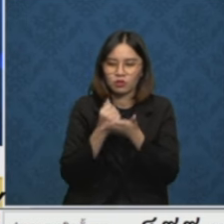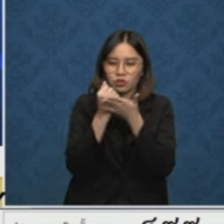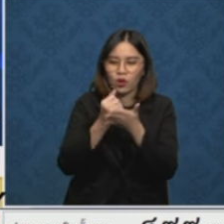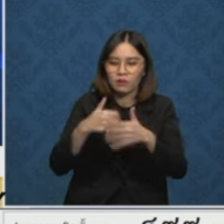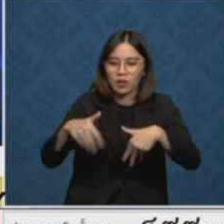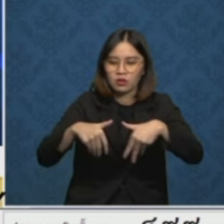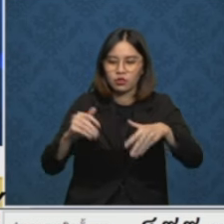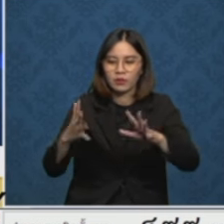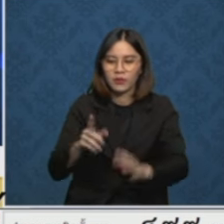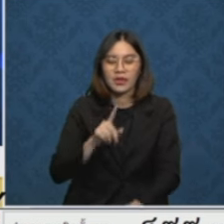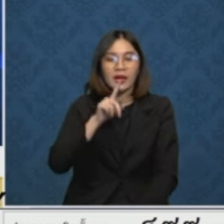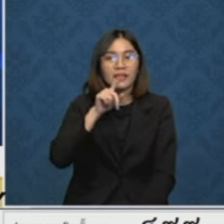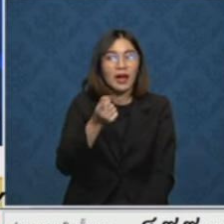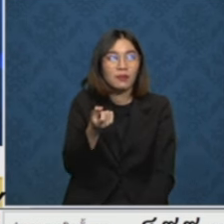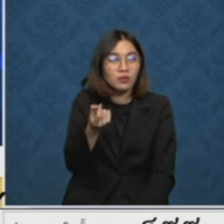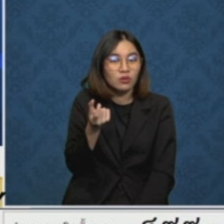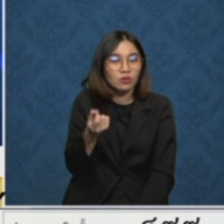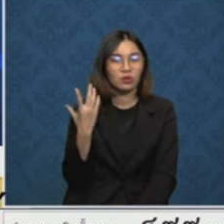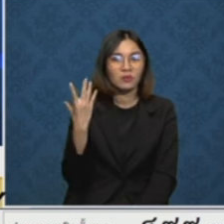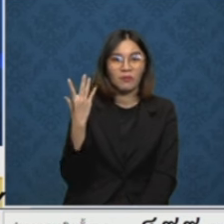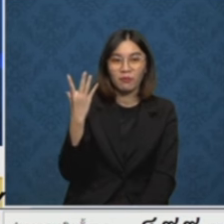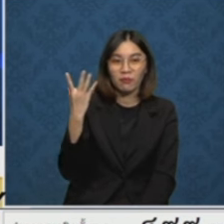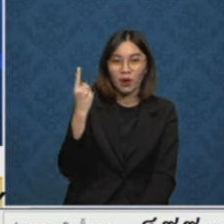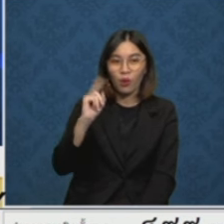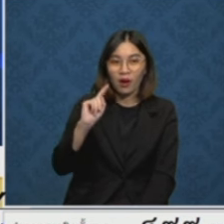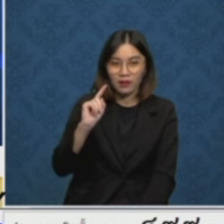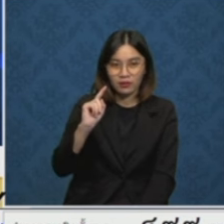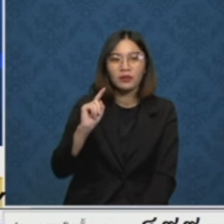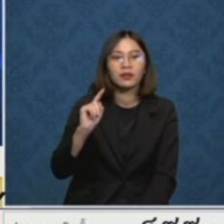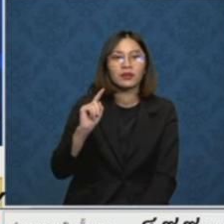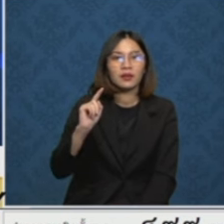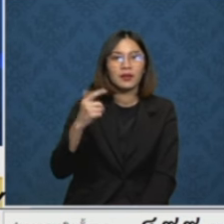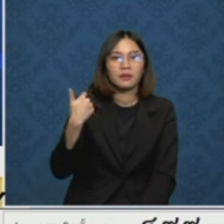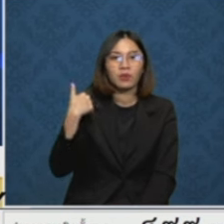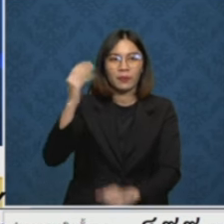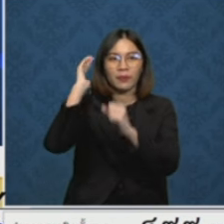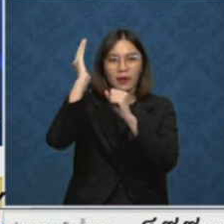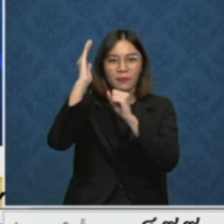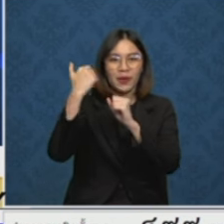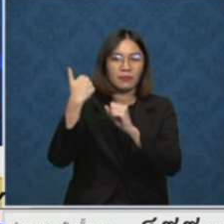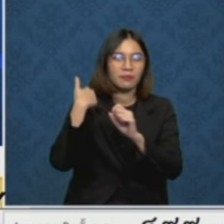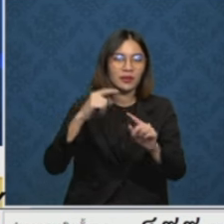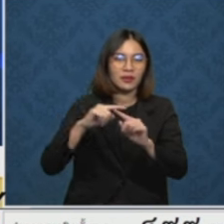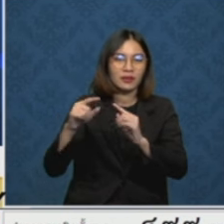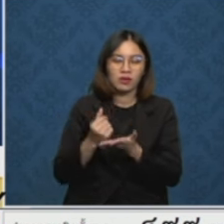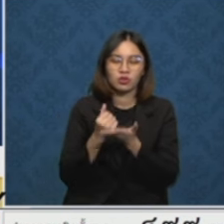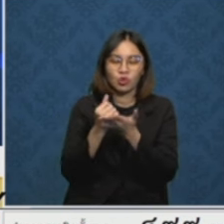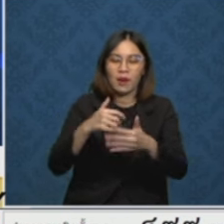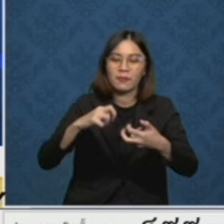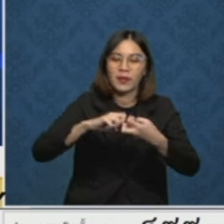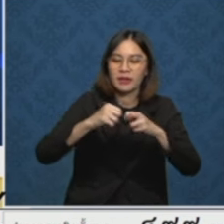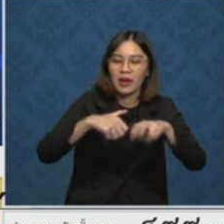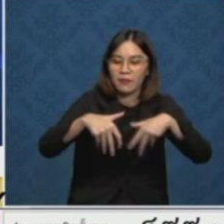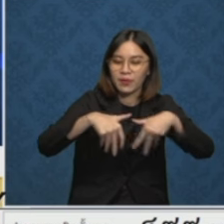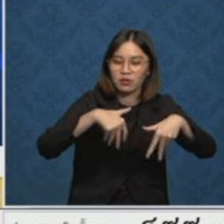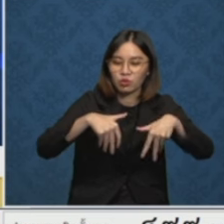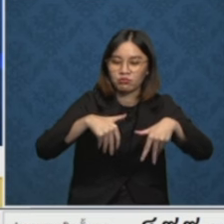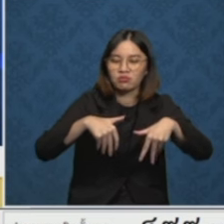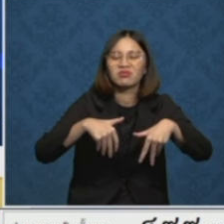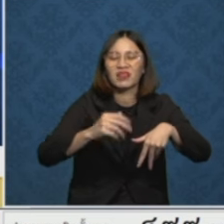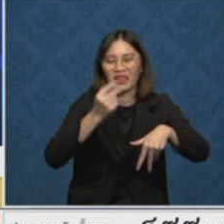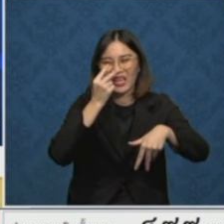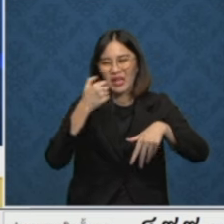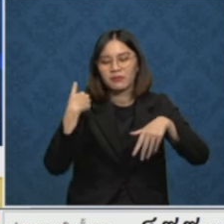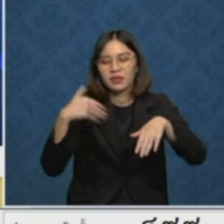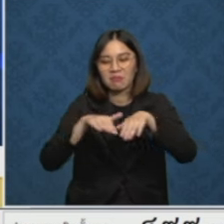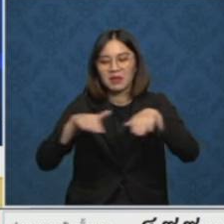ราตั้งกระทู้ถามสดหน่อยโอ้โหเมื่อวานนี้ออกมาหลายเรื่องเลยด้วยกันนะคะเพื่อที่จะช่วยปัญหาประชาชนแต่ว่าเท่าที่ดูก็มีแต่มาตรการ